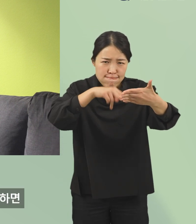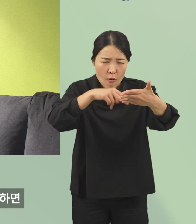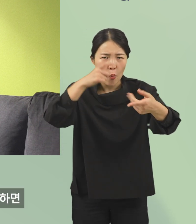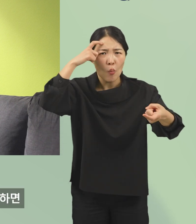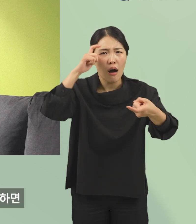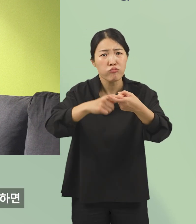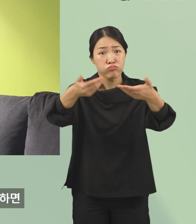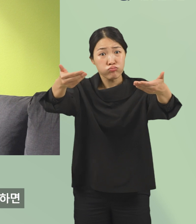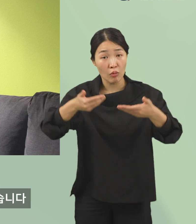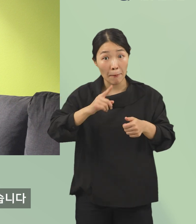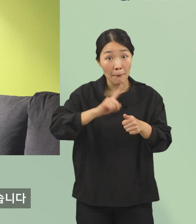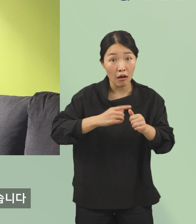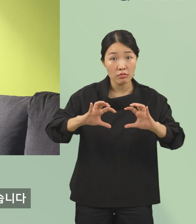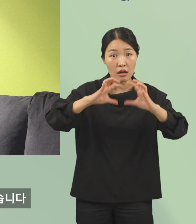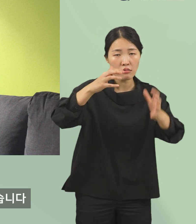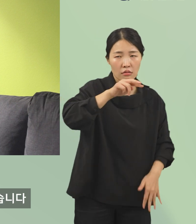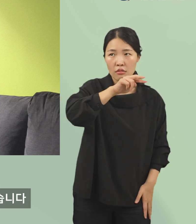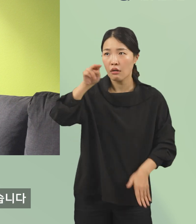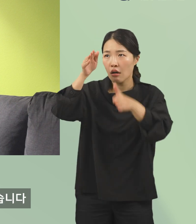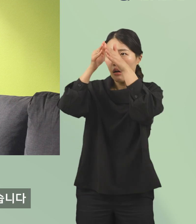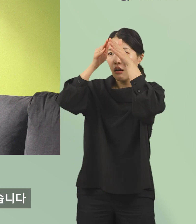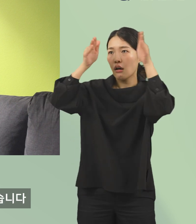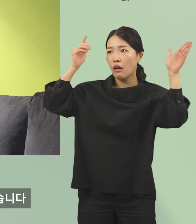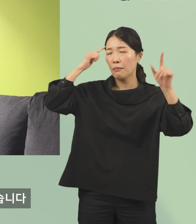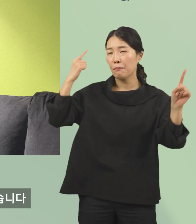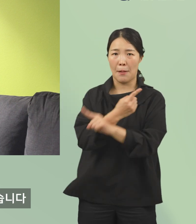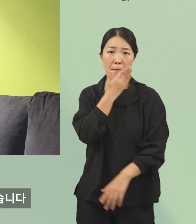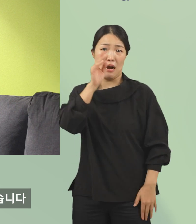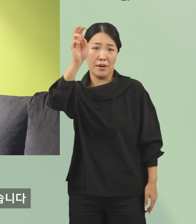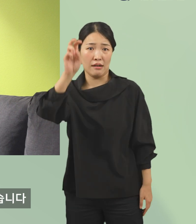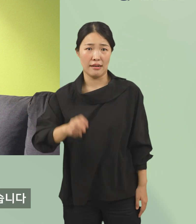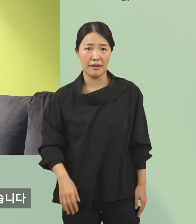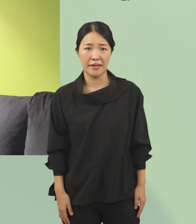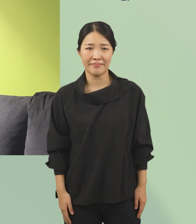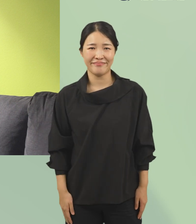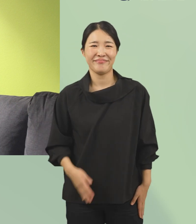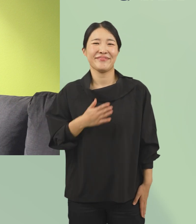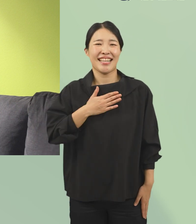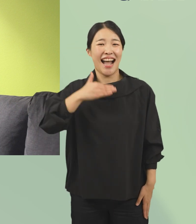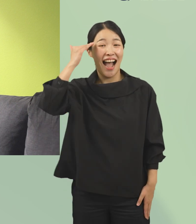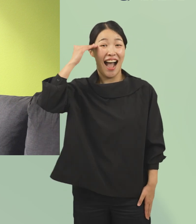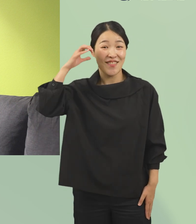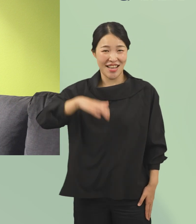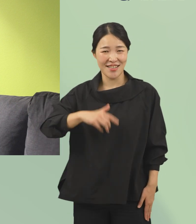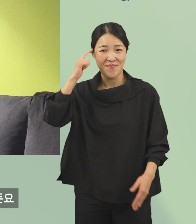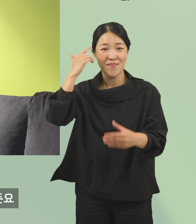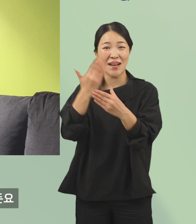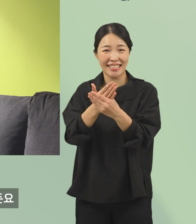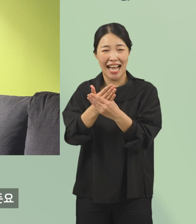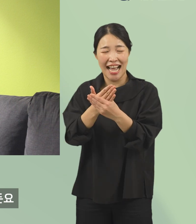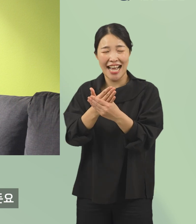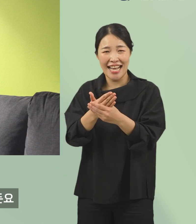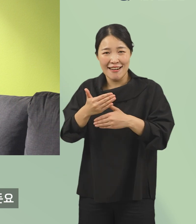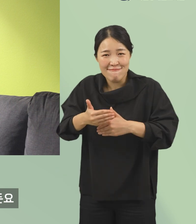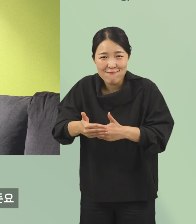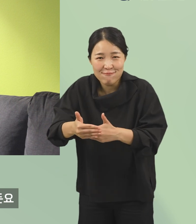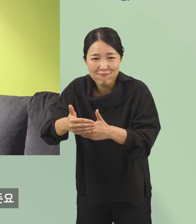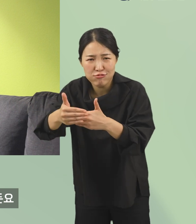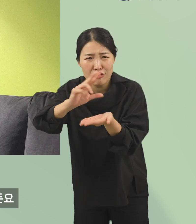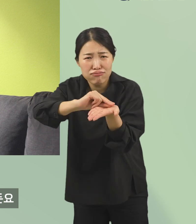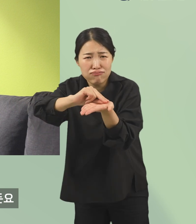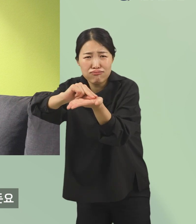귀 기울여 주신다고 하면은 세상에 많은 것들이 좀 더 달리 보이지 않을까 싶습니다. 저희가 한국에서 박사학위에서 다룬 여러 가지 문제들은 굉장히